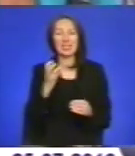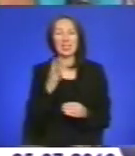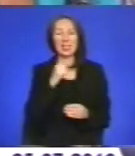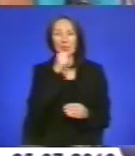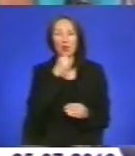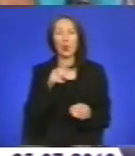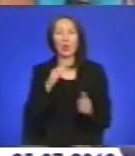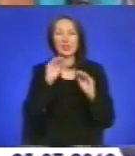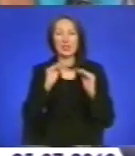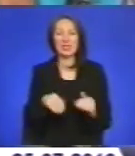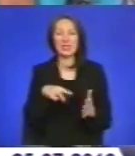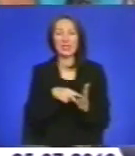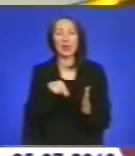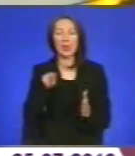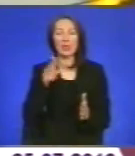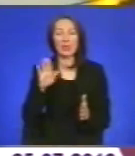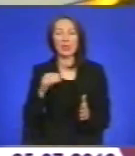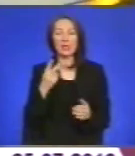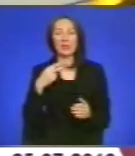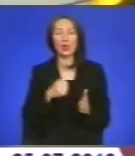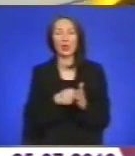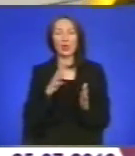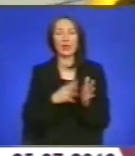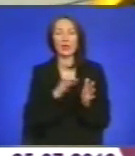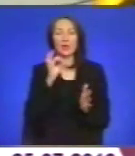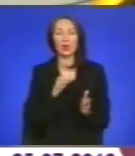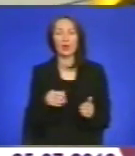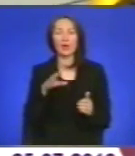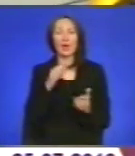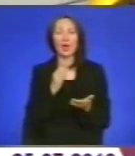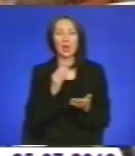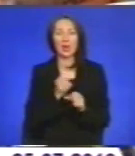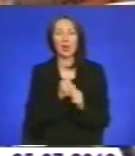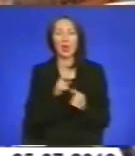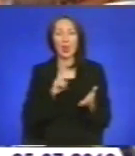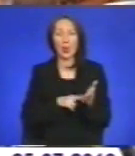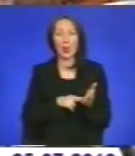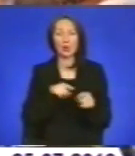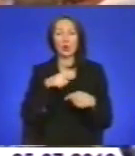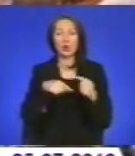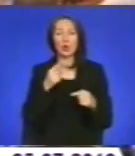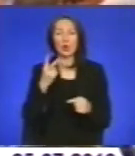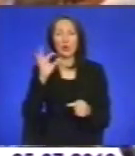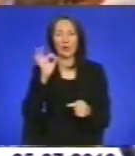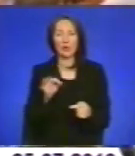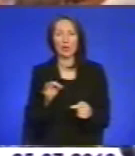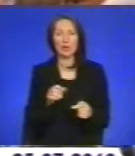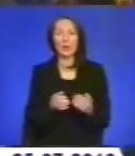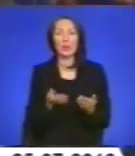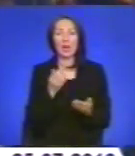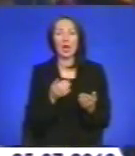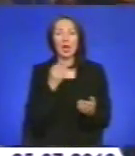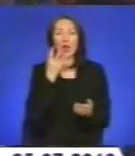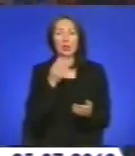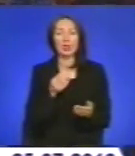знизити ставку ПДВ з 20% до 9% і запровадити податок з обороту в 1-2%. Утім, каже Клименко, якщо платники податків